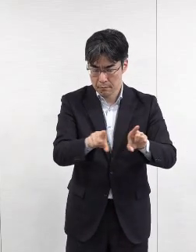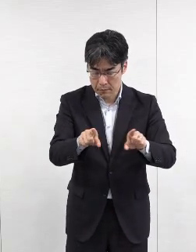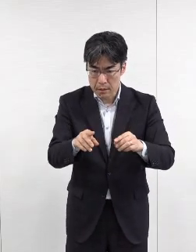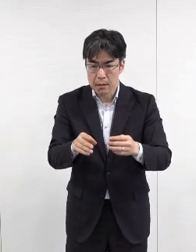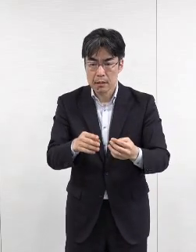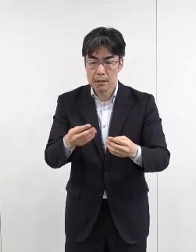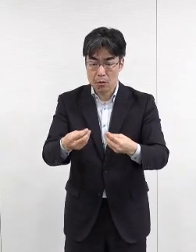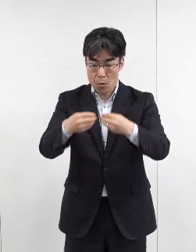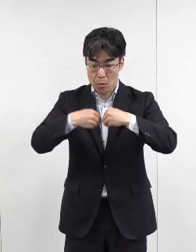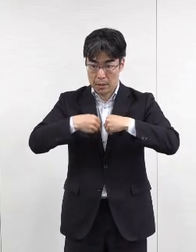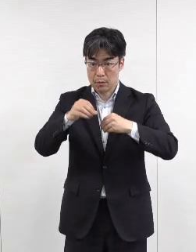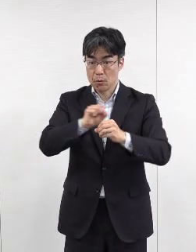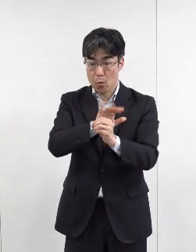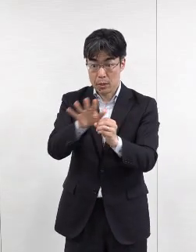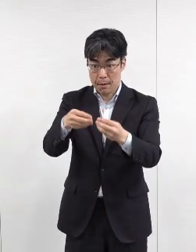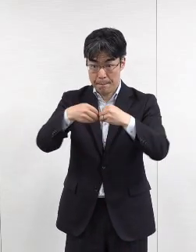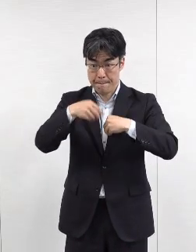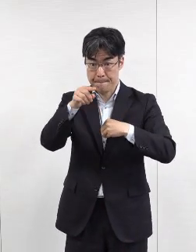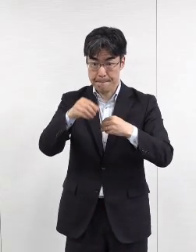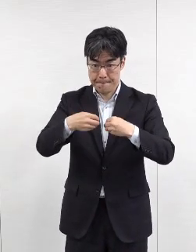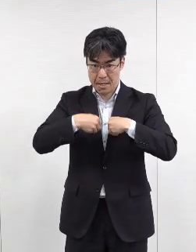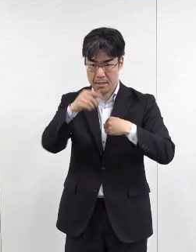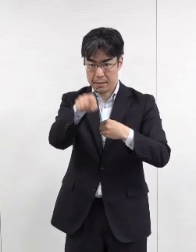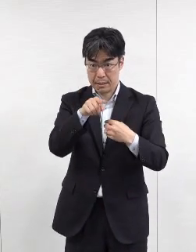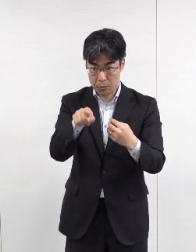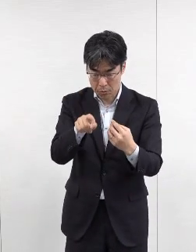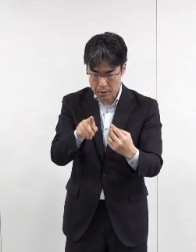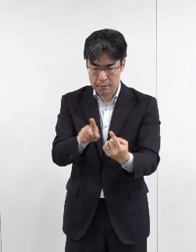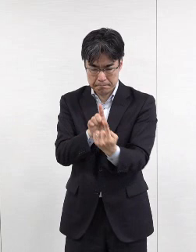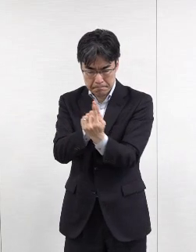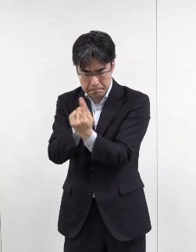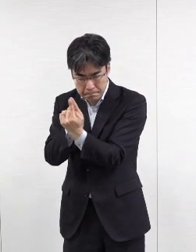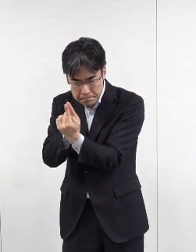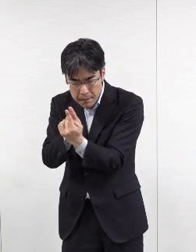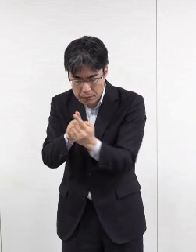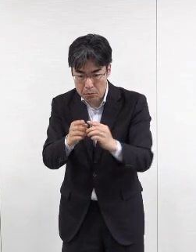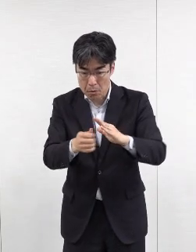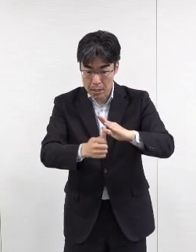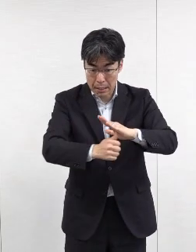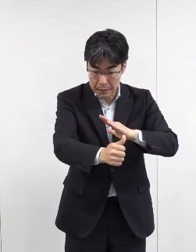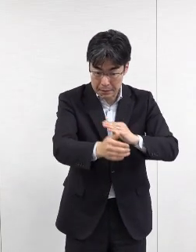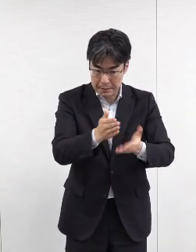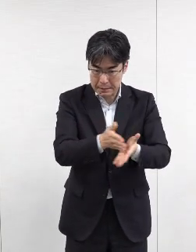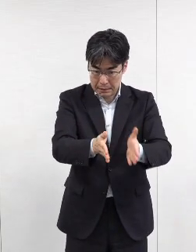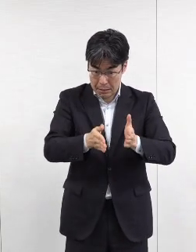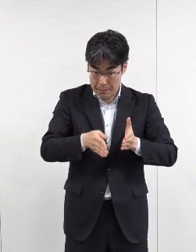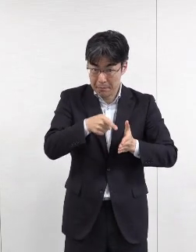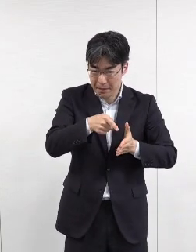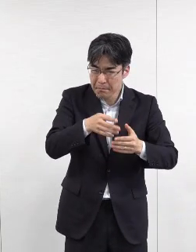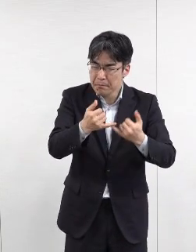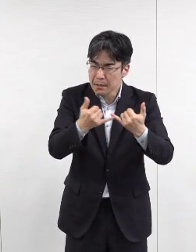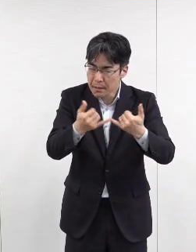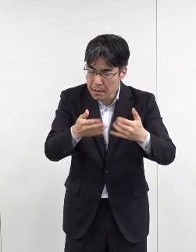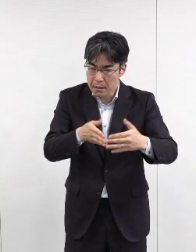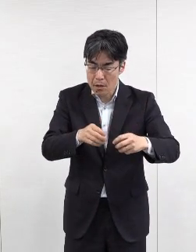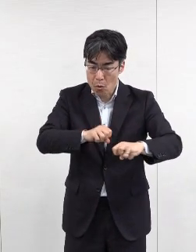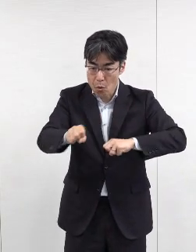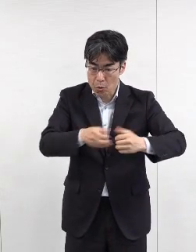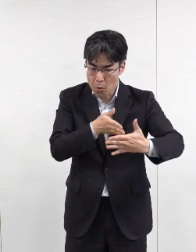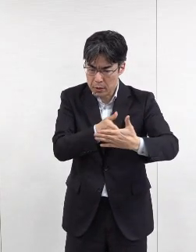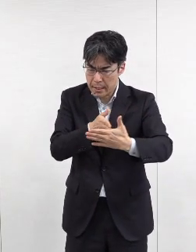や濃厚接触者の外出自粛などをはじめ様々な行動制限